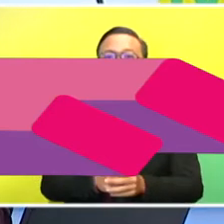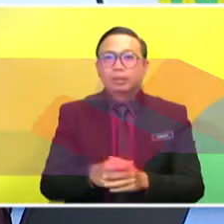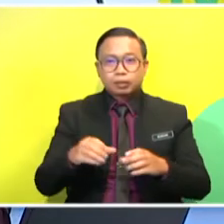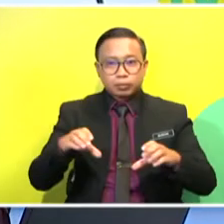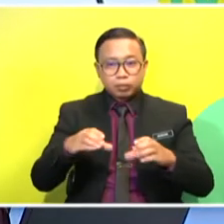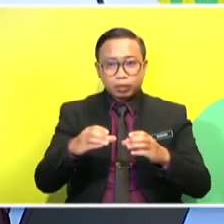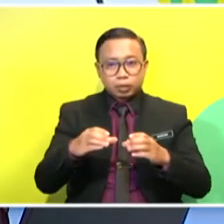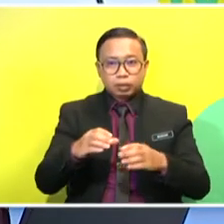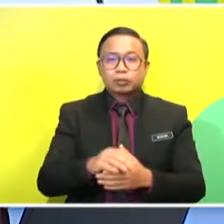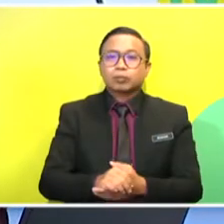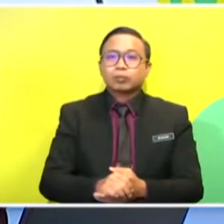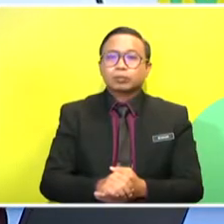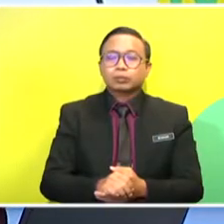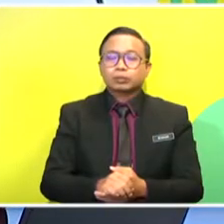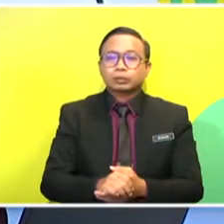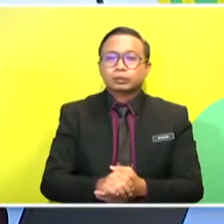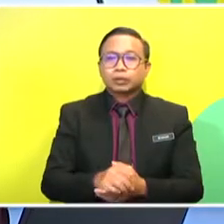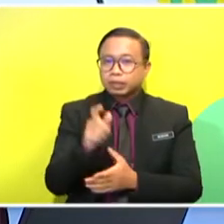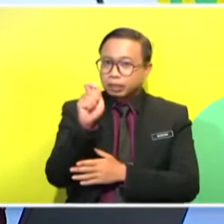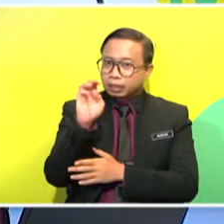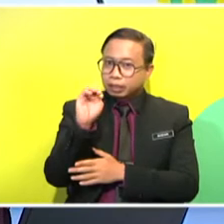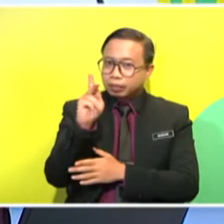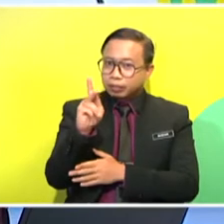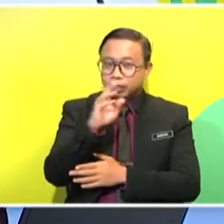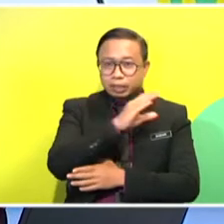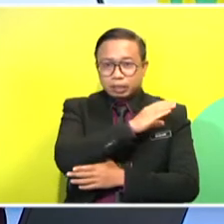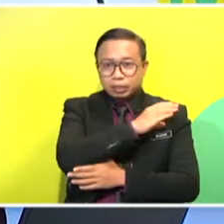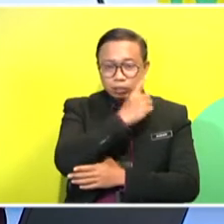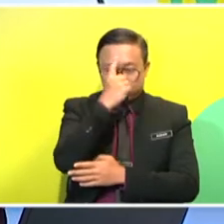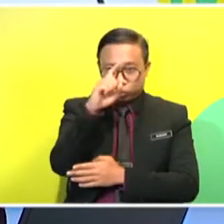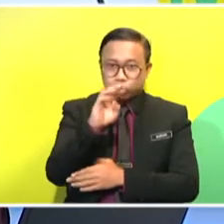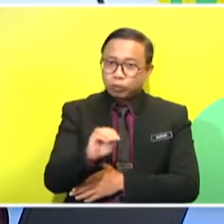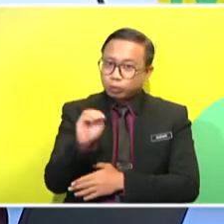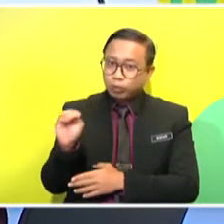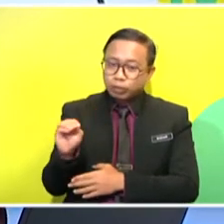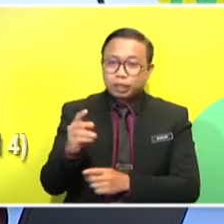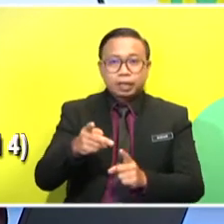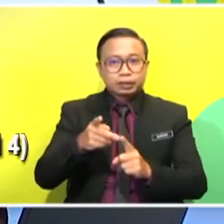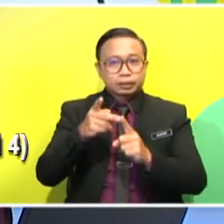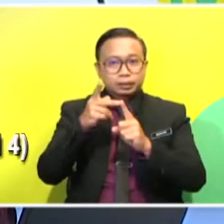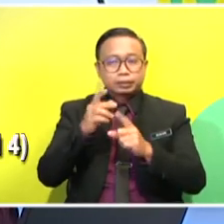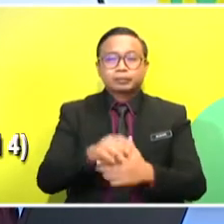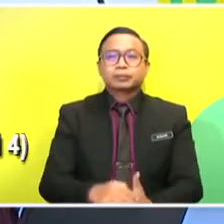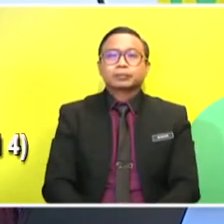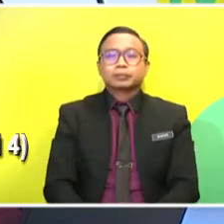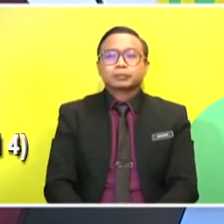topik subjek teknologi maklumat dan komunikasi untuk murid pendidikan khas. Baik. Baik.